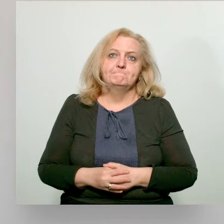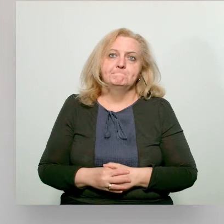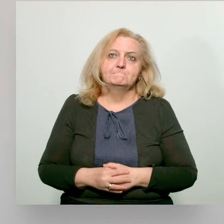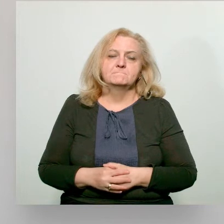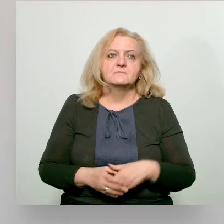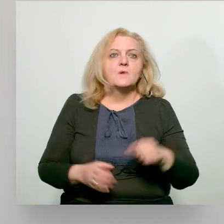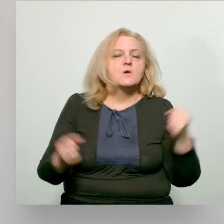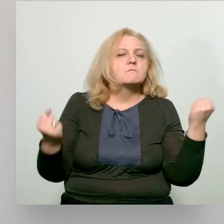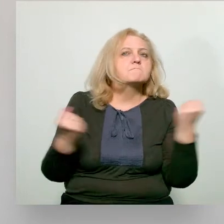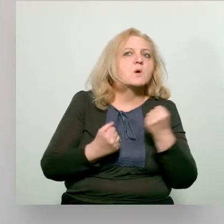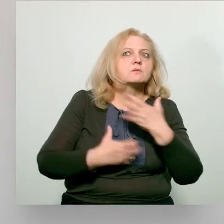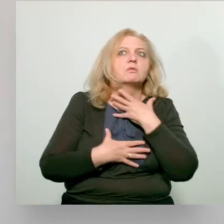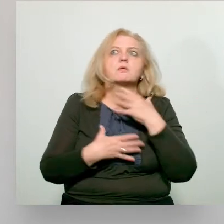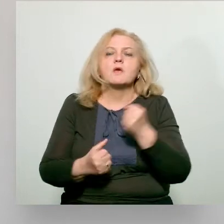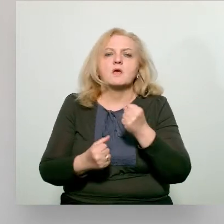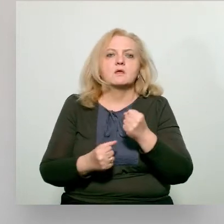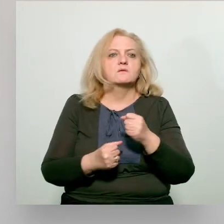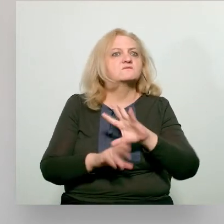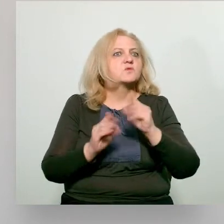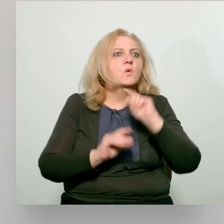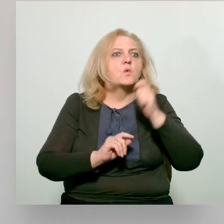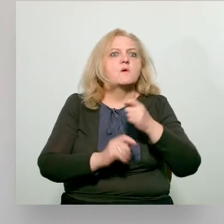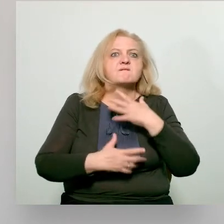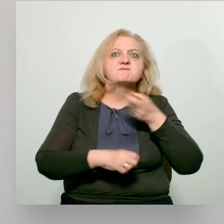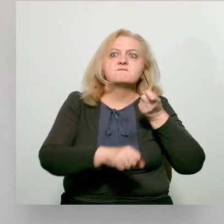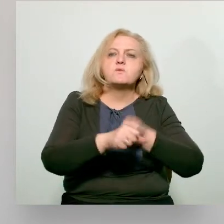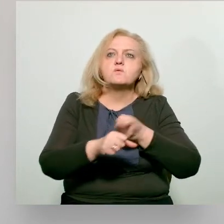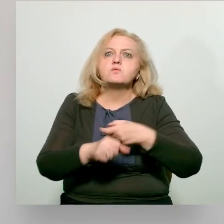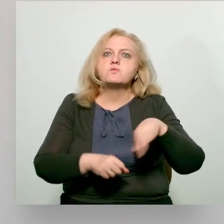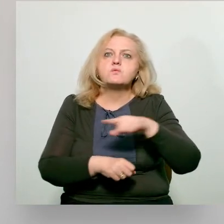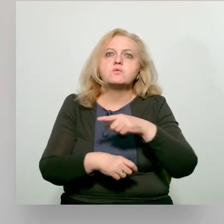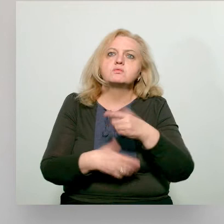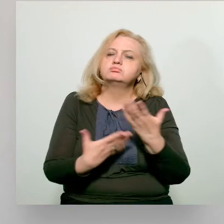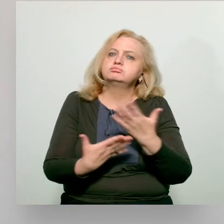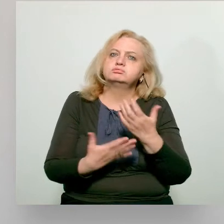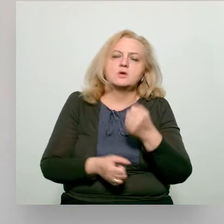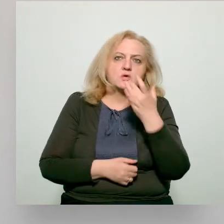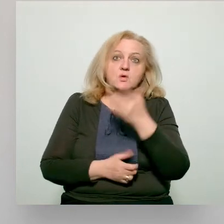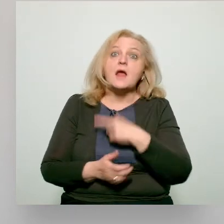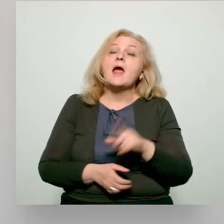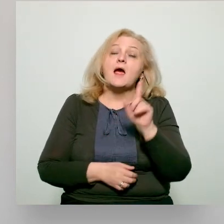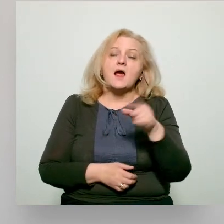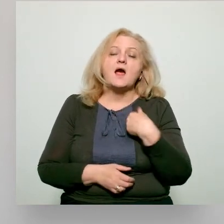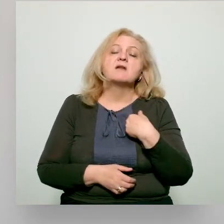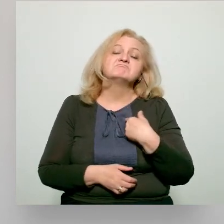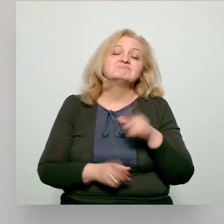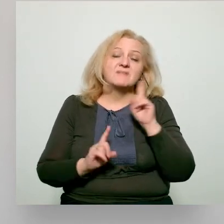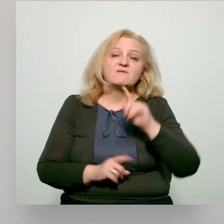przejaw nienawiści do wszystkiego, co ukraińskie. I właściwie Ukraińska Republika Ludowa,